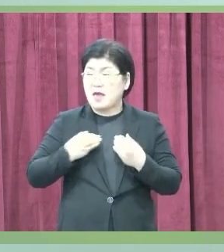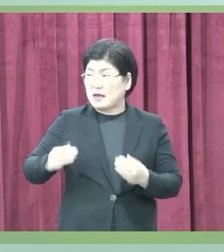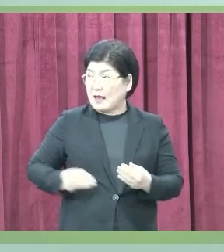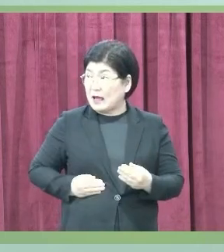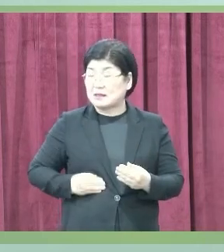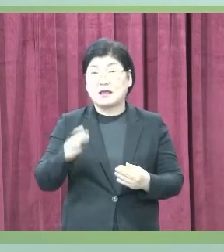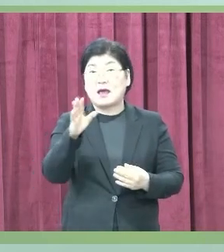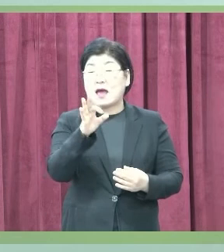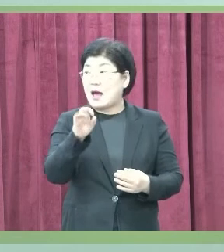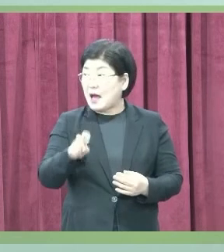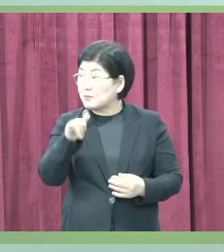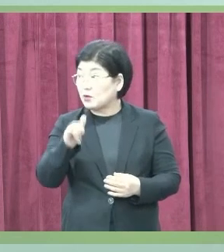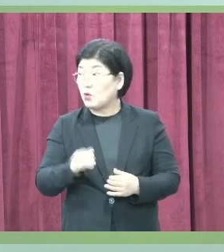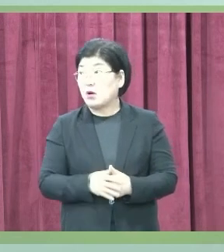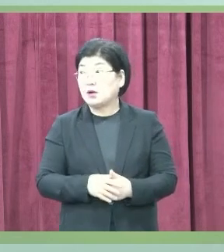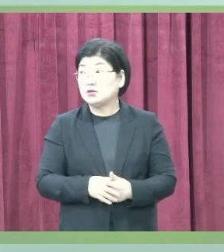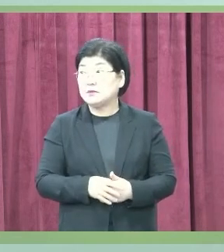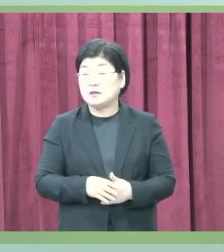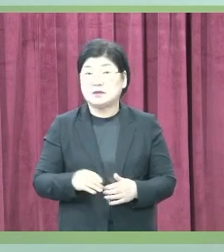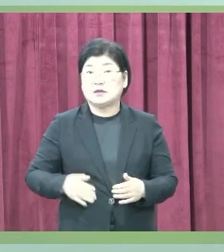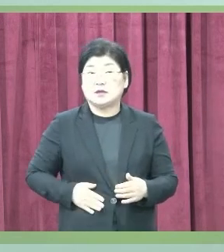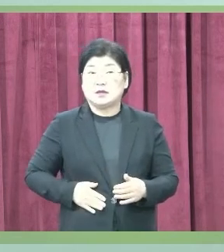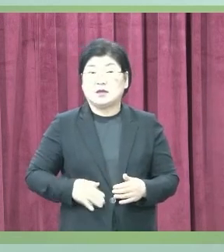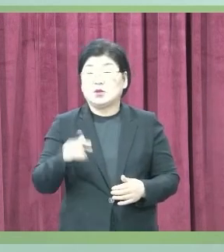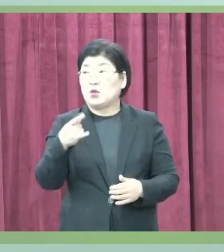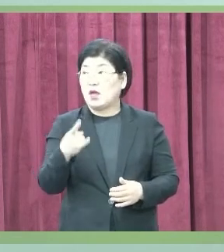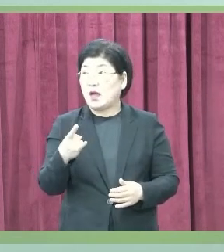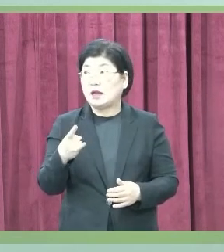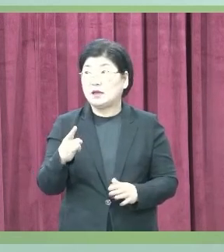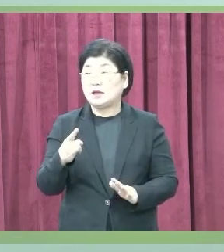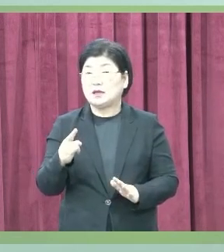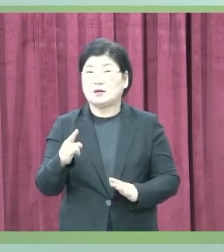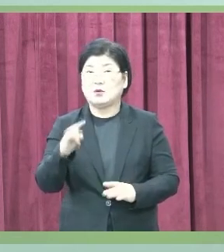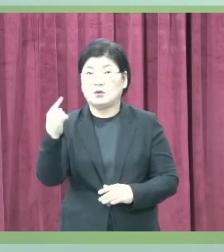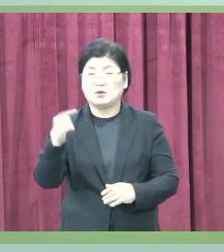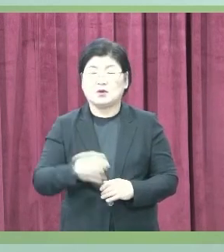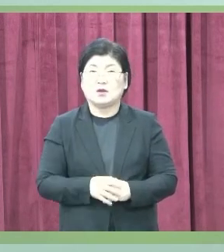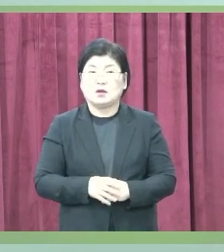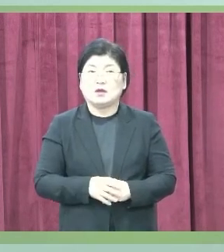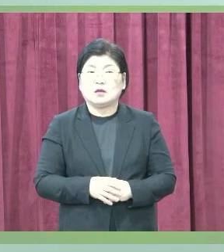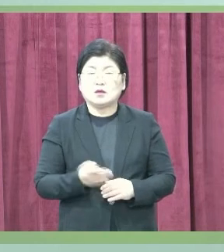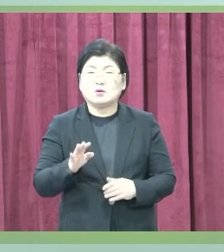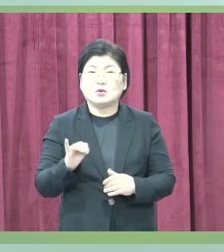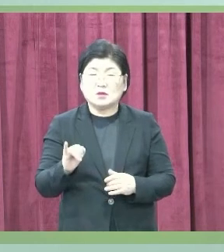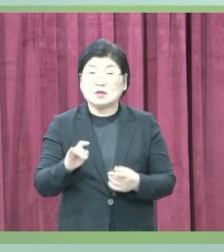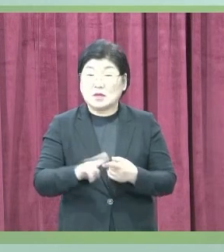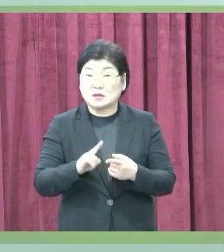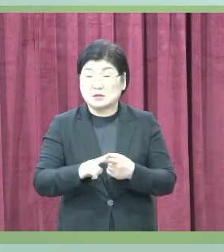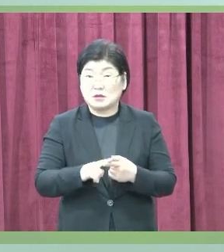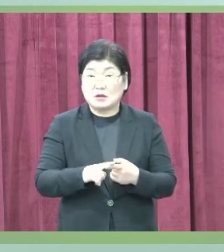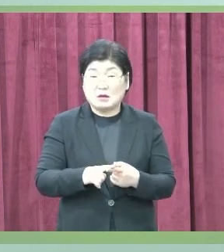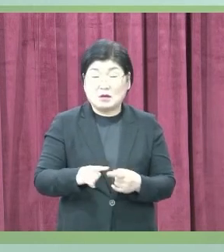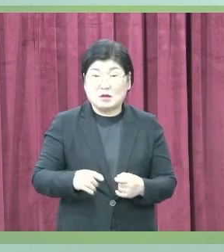조금 눈에 띄는 게 뇌병변은 뇌암이 2위를 차지하고 있고요. 안면 장애는 자궁암, 간암, 폐암의 순서를 좀 차지하고